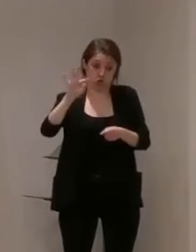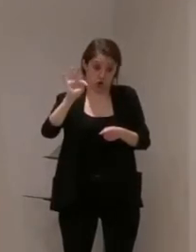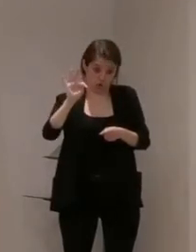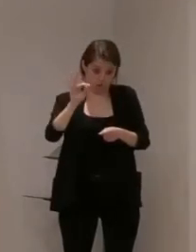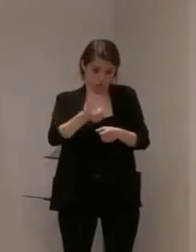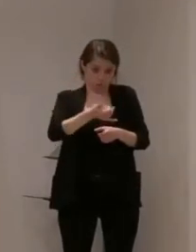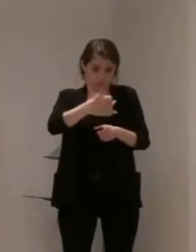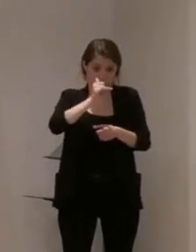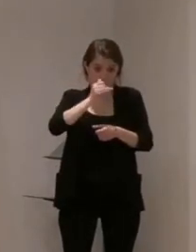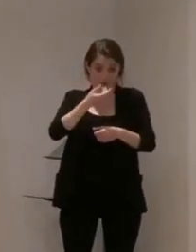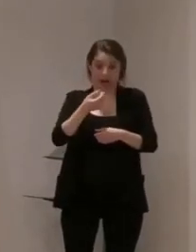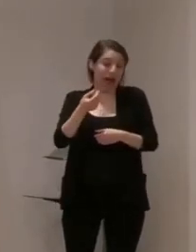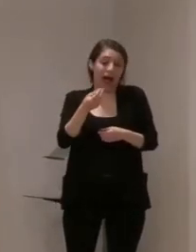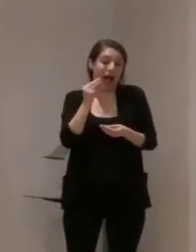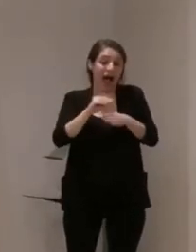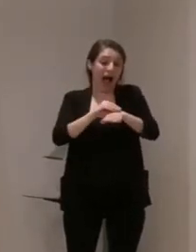va morir.